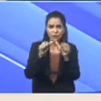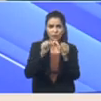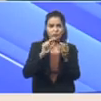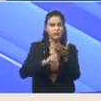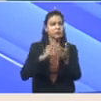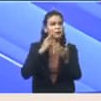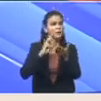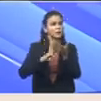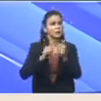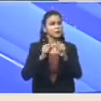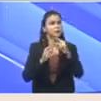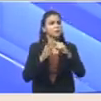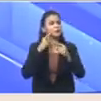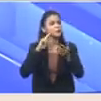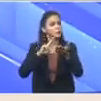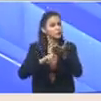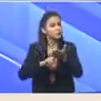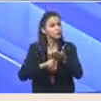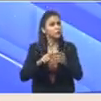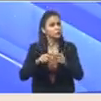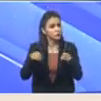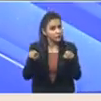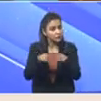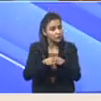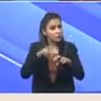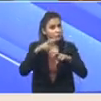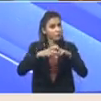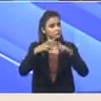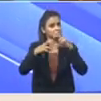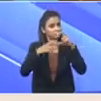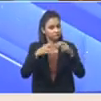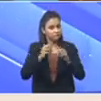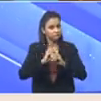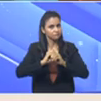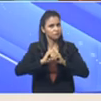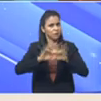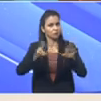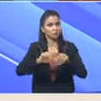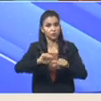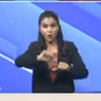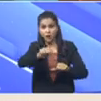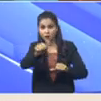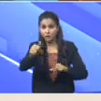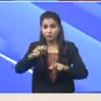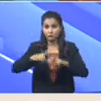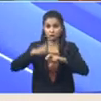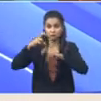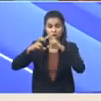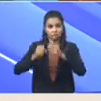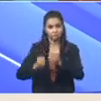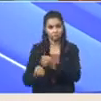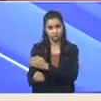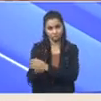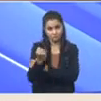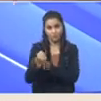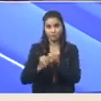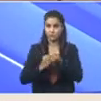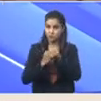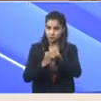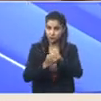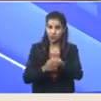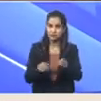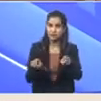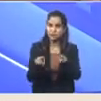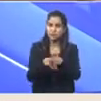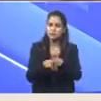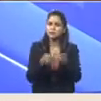सेक्टर आज एक ऐसी इंडस्ट्री का रूप ले चुका है कि जो दूसरी इंडस्ट्रीज को ताकत दे रहा है। जैसे इन